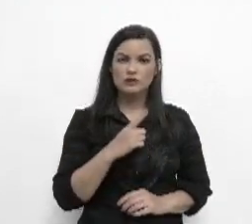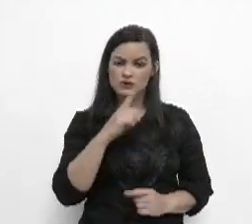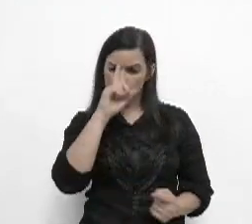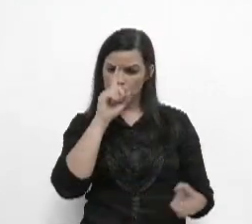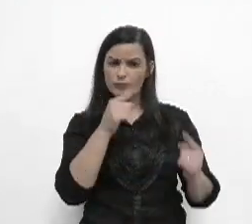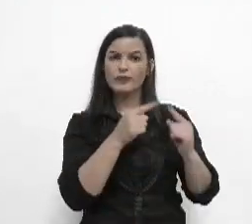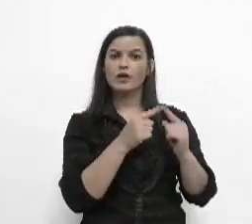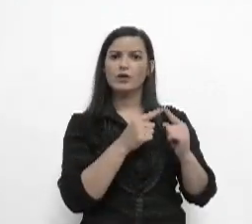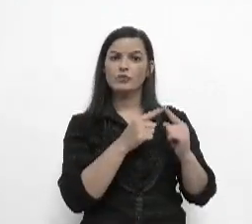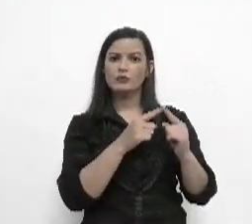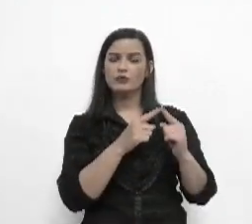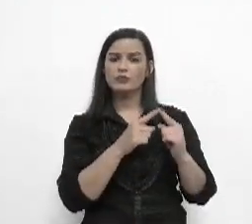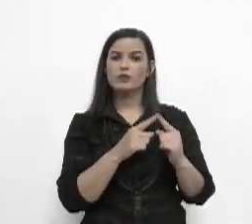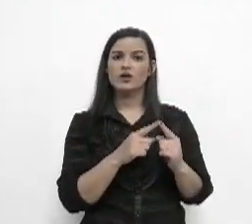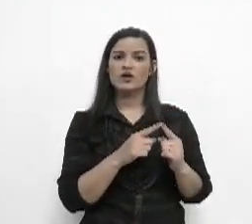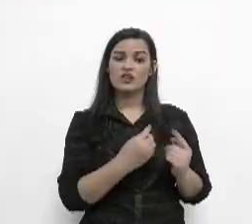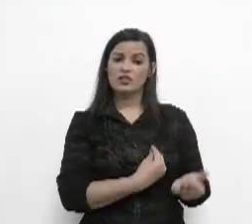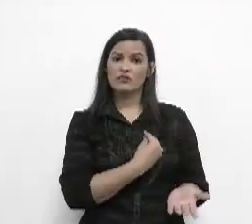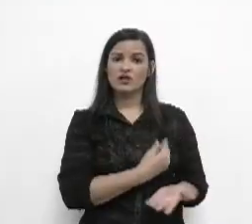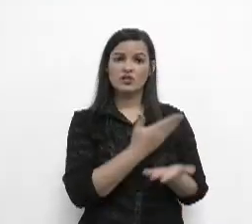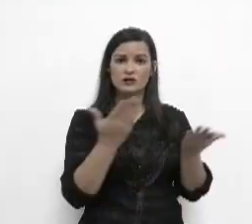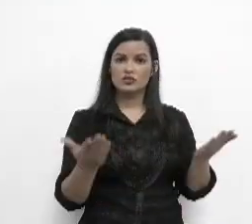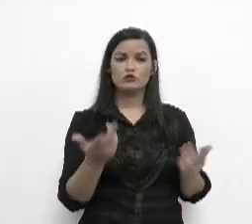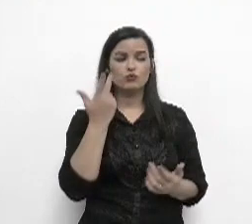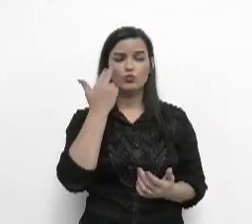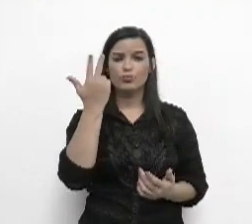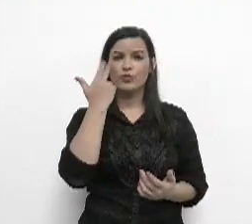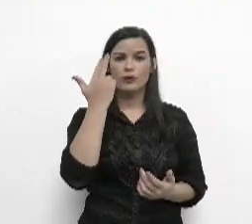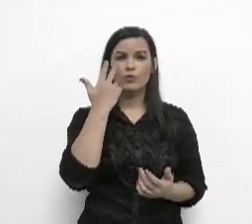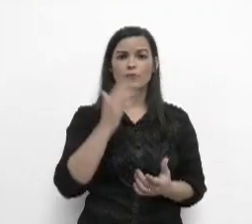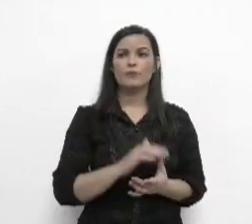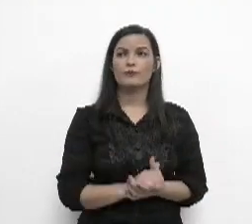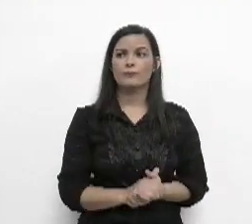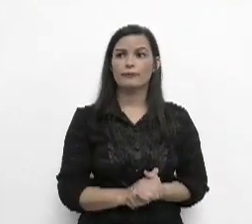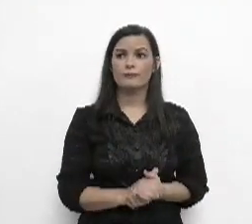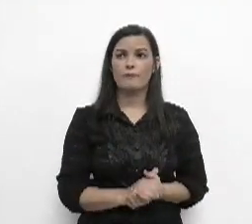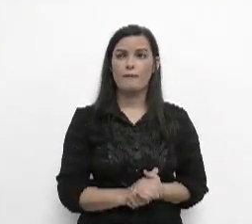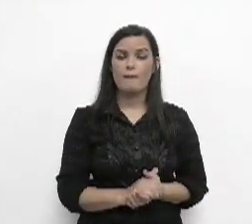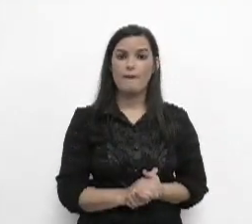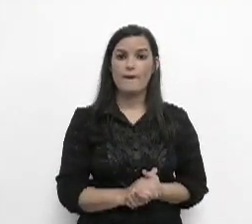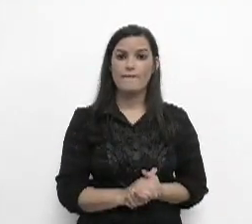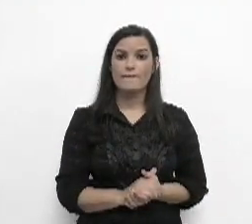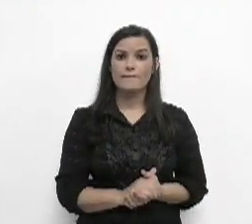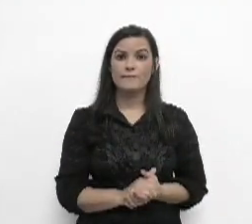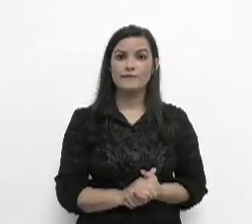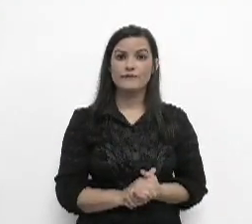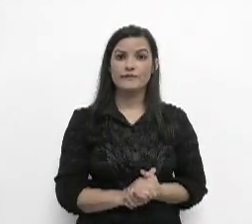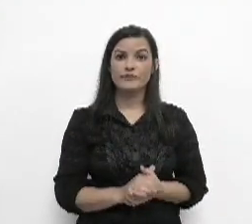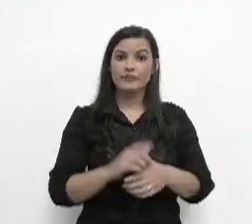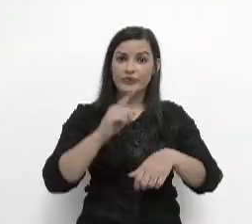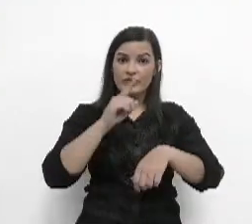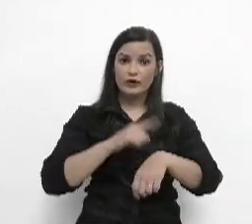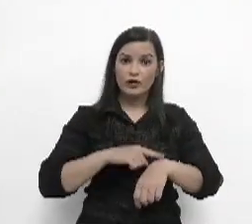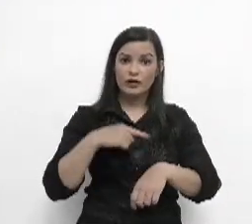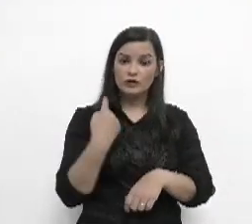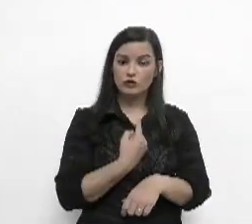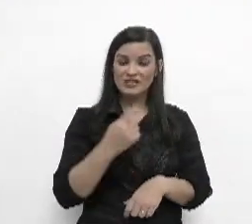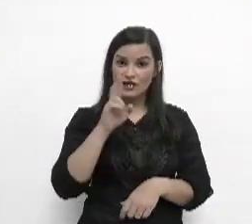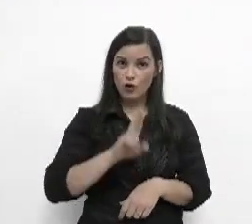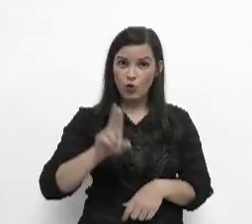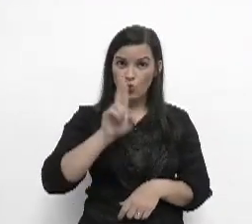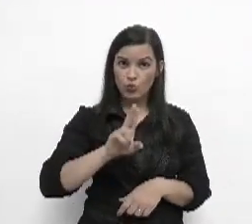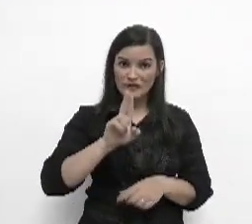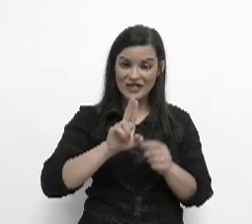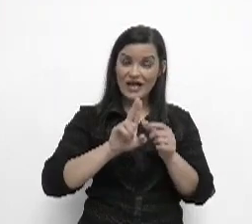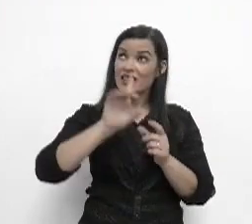예수의 쓰임받는 그 순간 그 모든 것들은 중단되어져야 합니다. Quando nós somos usados por Deus, todas essas coisas cessam e